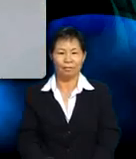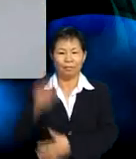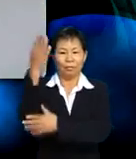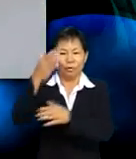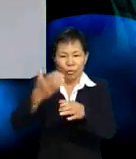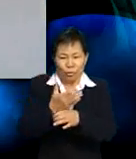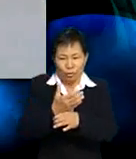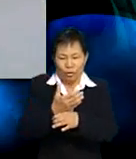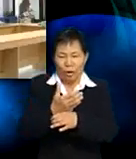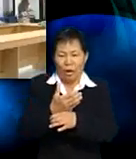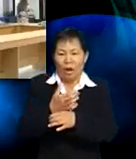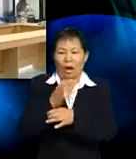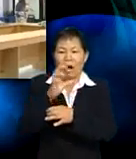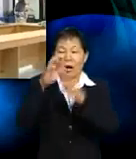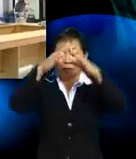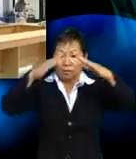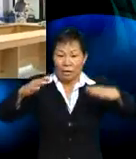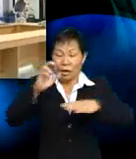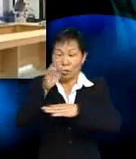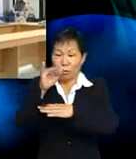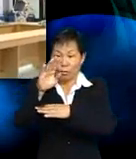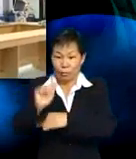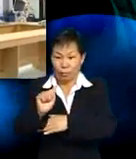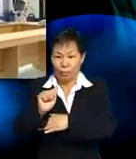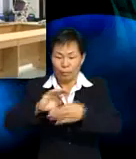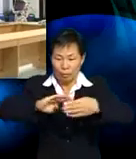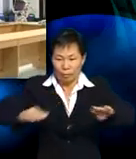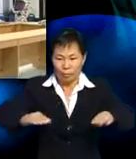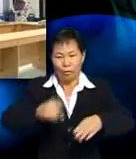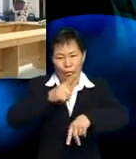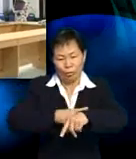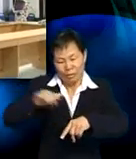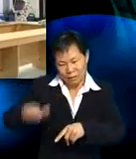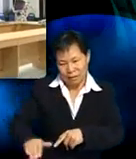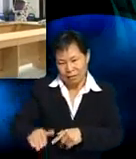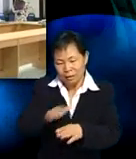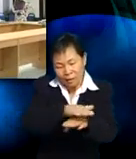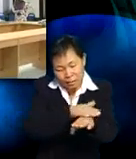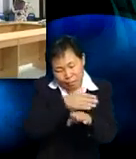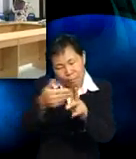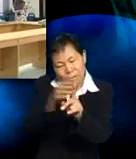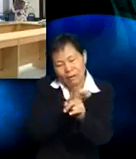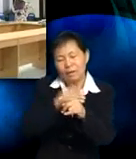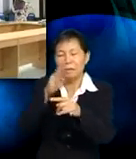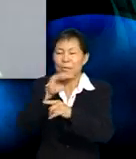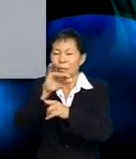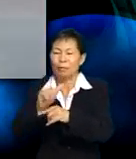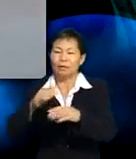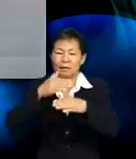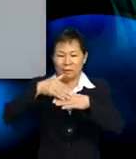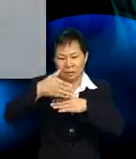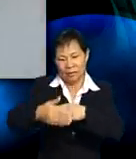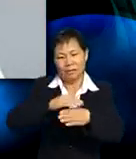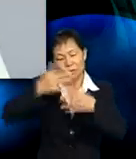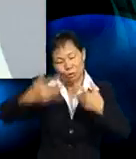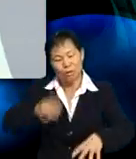Pokok kecil beratap rumbia. Merimbun balsa di hujung desa. Sewaktu kecil dibelai dimanja. Sesudah dewasa